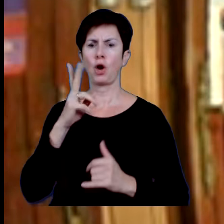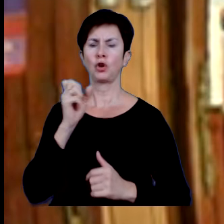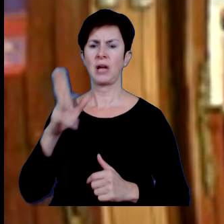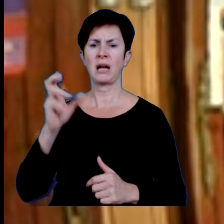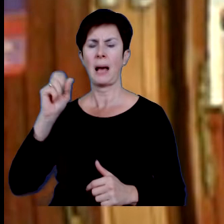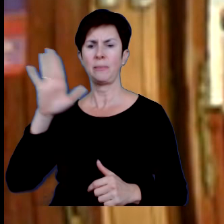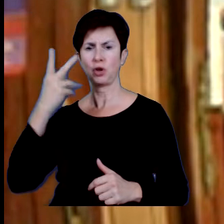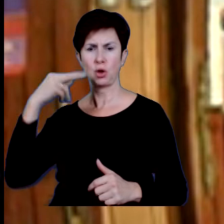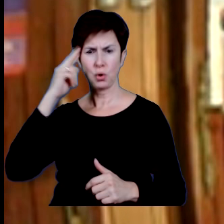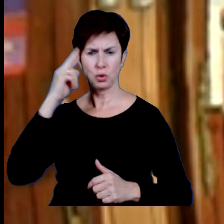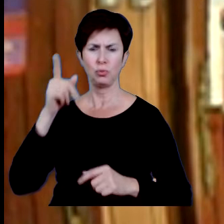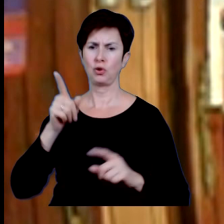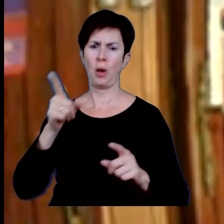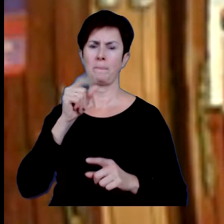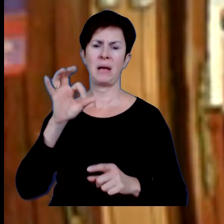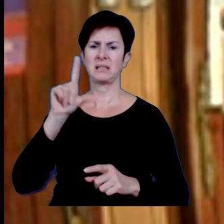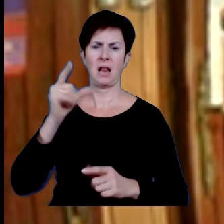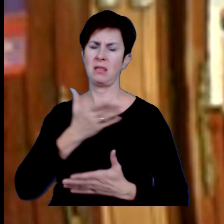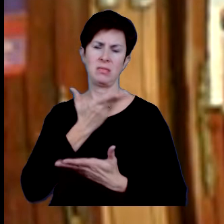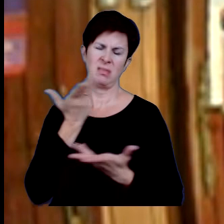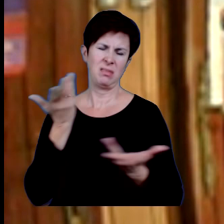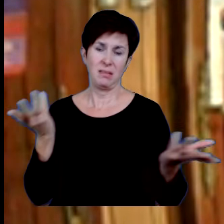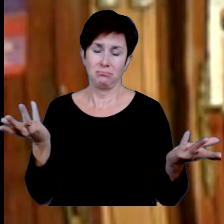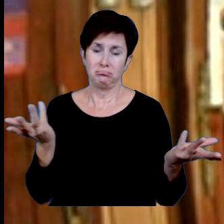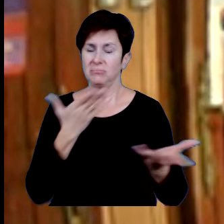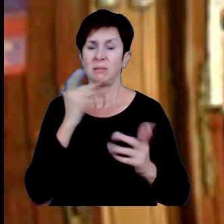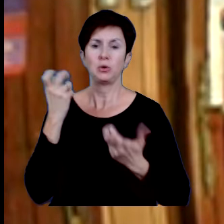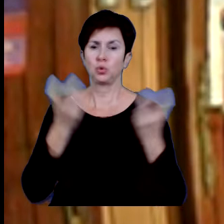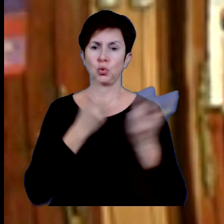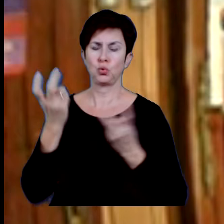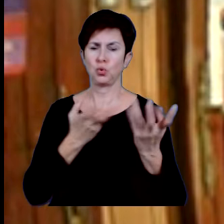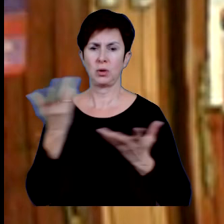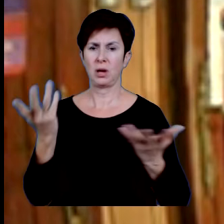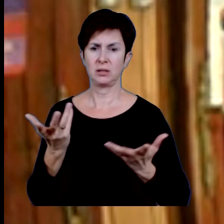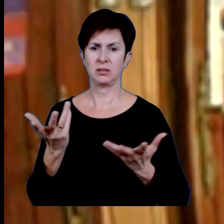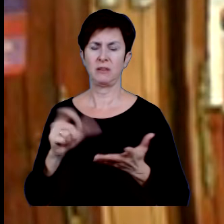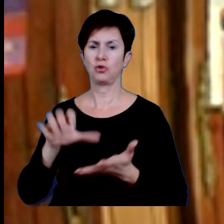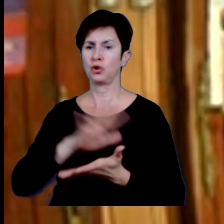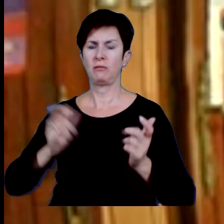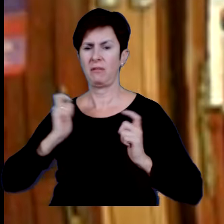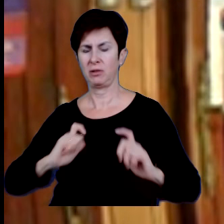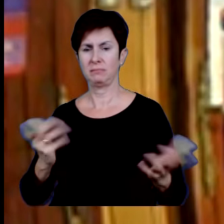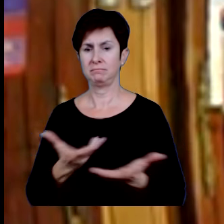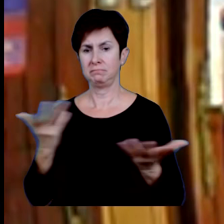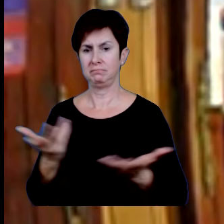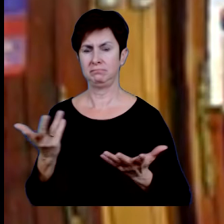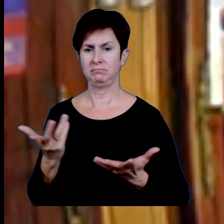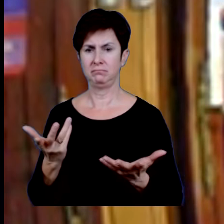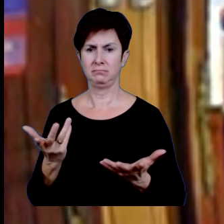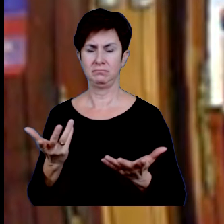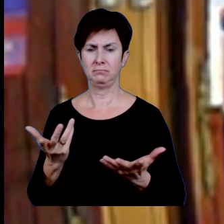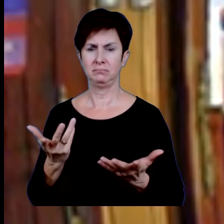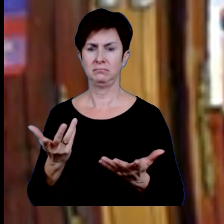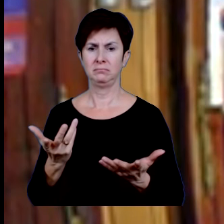ma PSL-u, nie ma co szukać PSL w środowisku wiejskim. Niech będzie, które szanuje